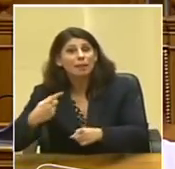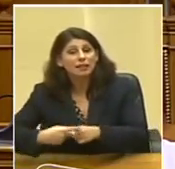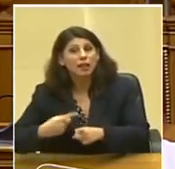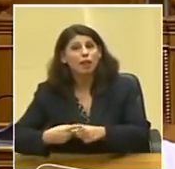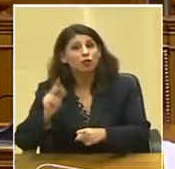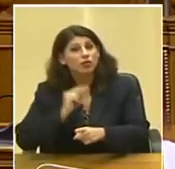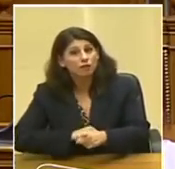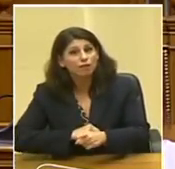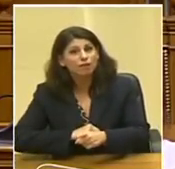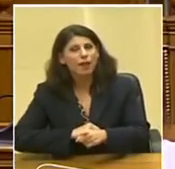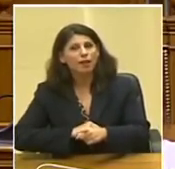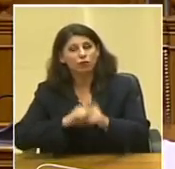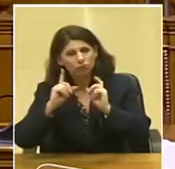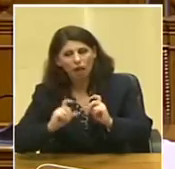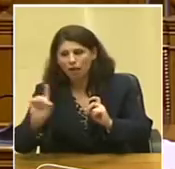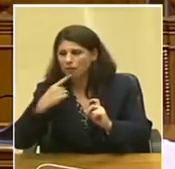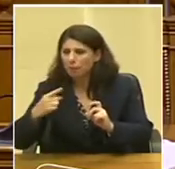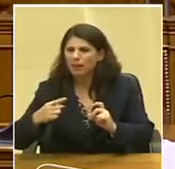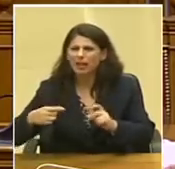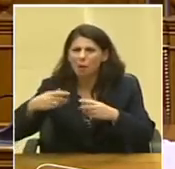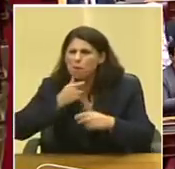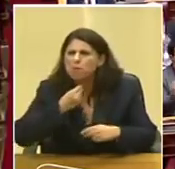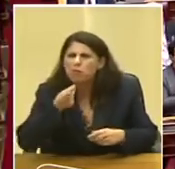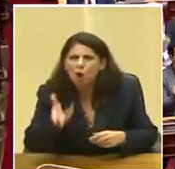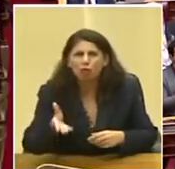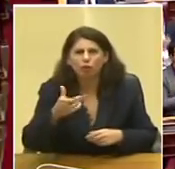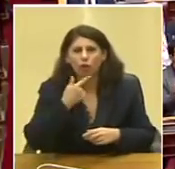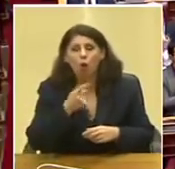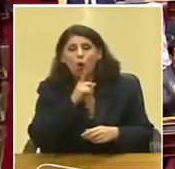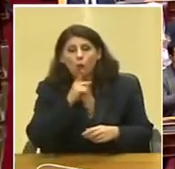Δεν είπαμε όμως κανέναν μειοδότη και προδότη, όπως κάνετε εσείς σήμερα εδώ.